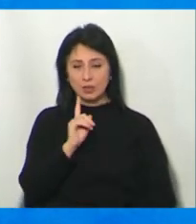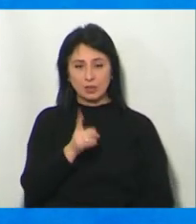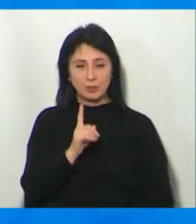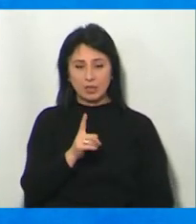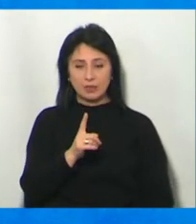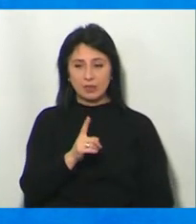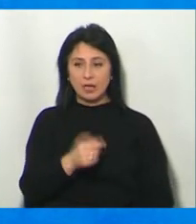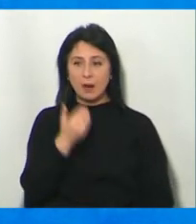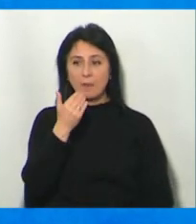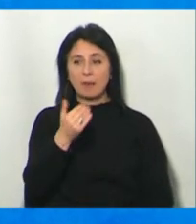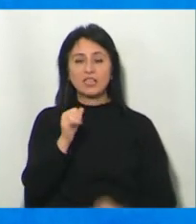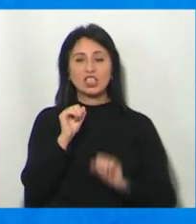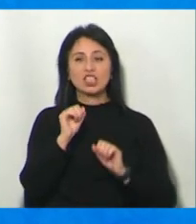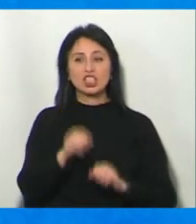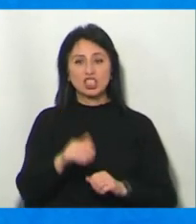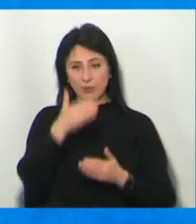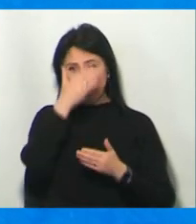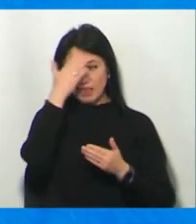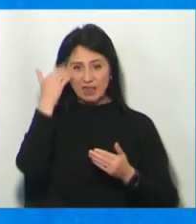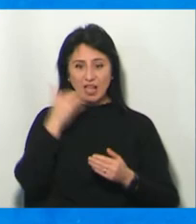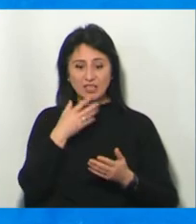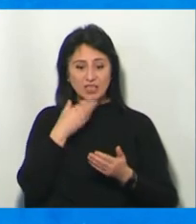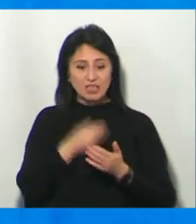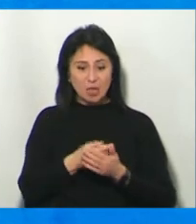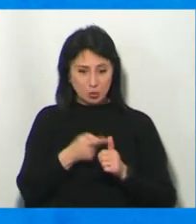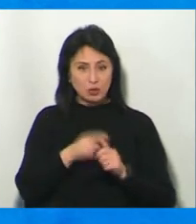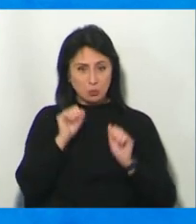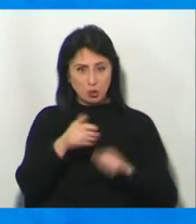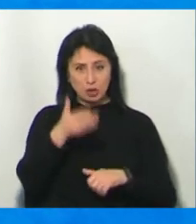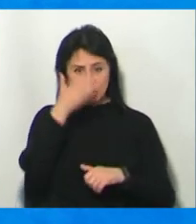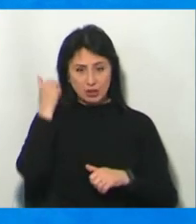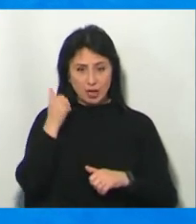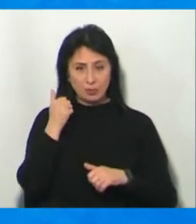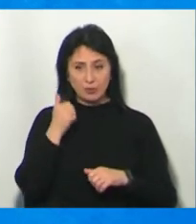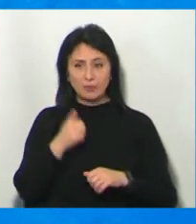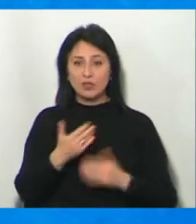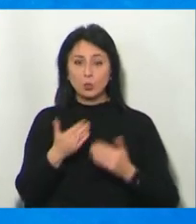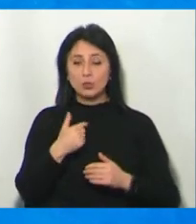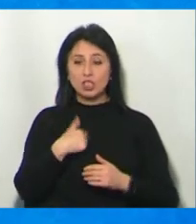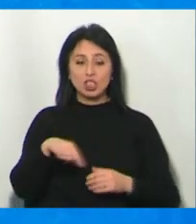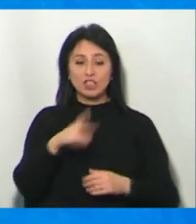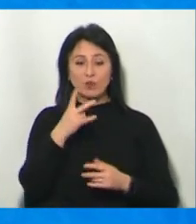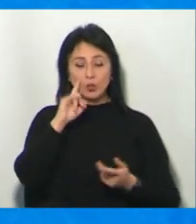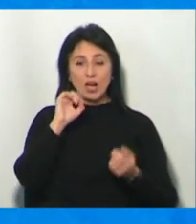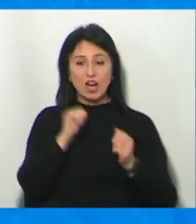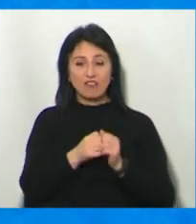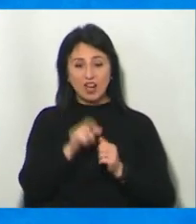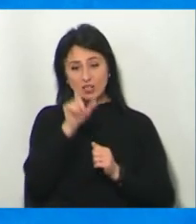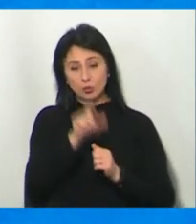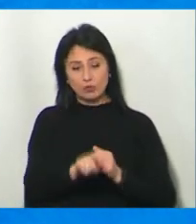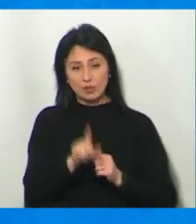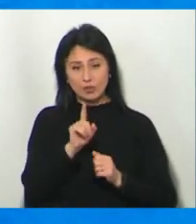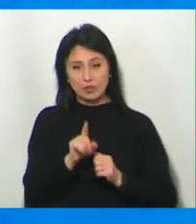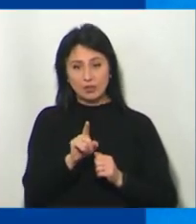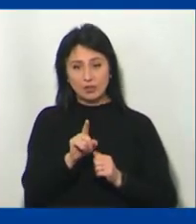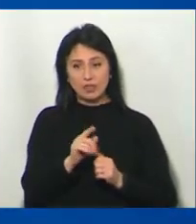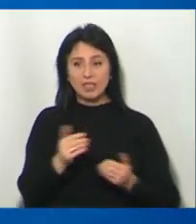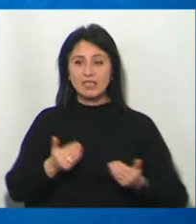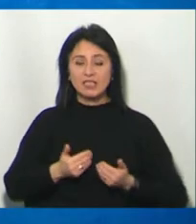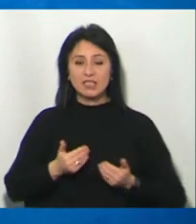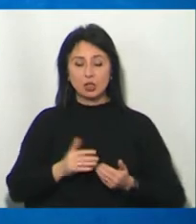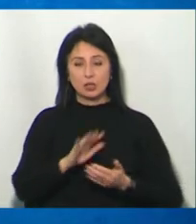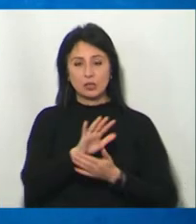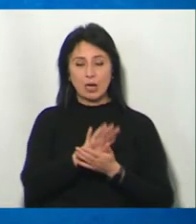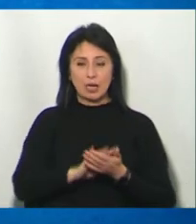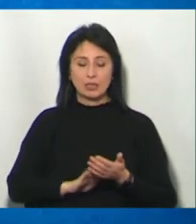დისკრიმინაცია. Მათ შეიძლება დაავიწყდეთ საკუთარი სახელიც კი, თუმცა ჩვენ უნდა გვახსოვდეს ისინი.